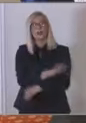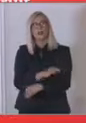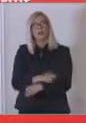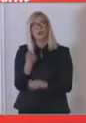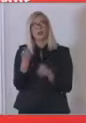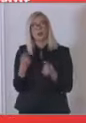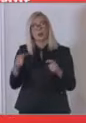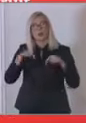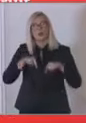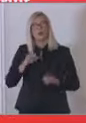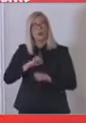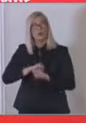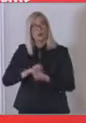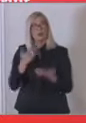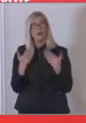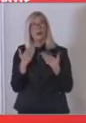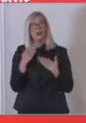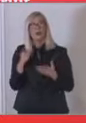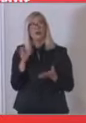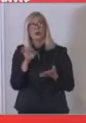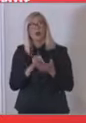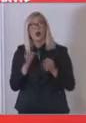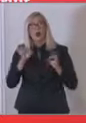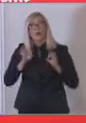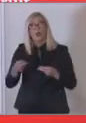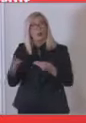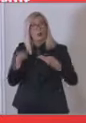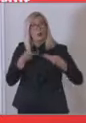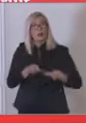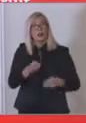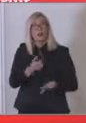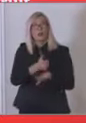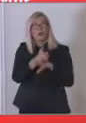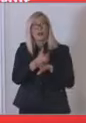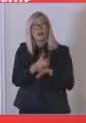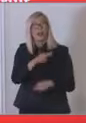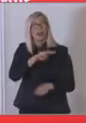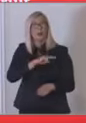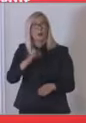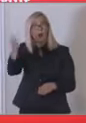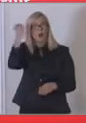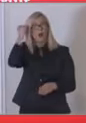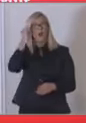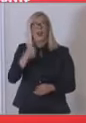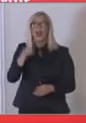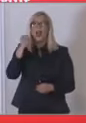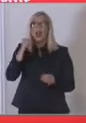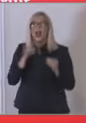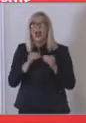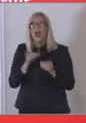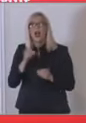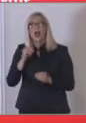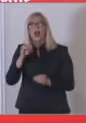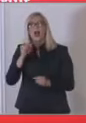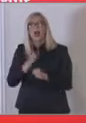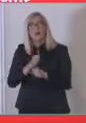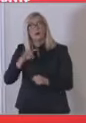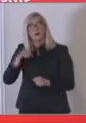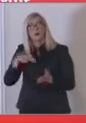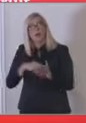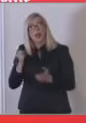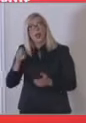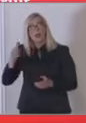Mirdita dhe mirë se vini në konferencën për shtyp me rastin e vizitës zyrtare të kryeministit të Kosovës, Abdulla Hoti, në Republikën